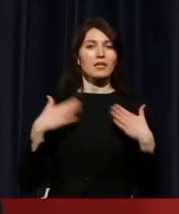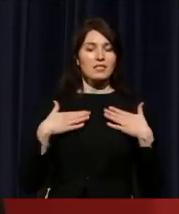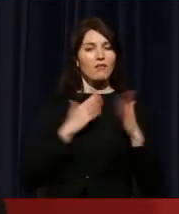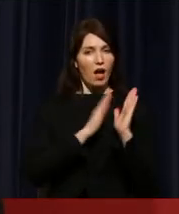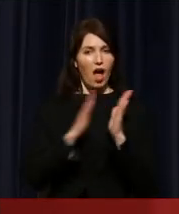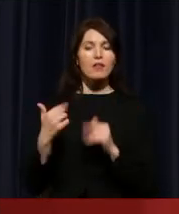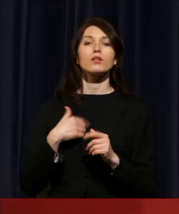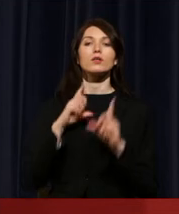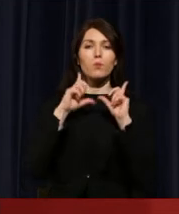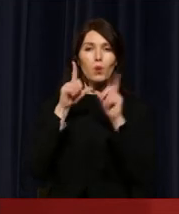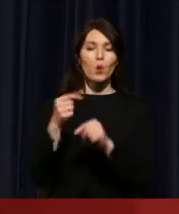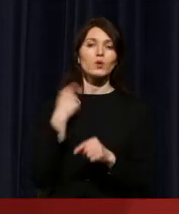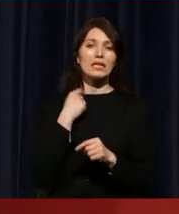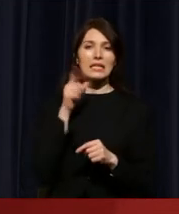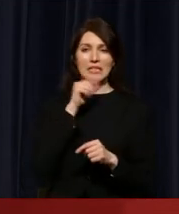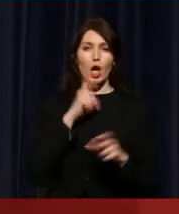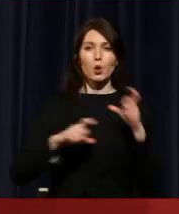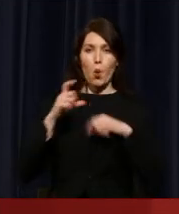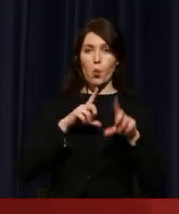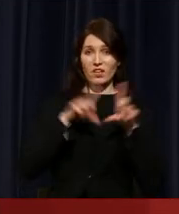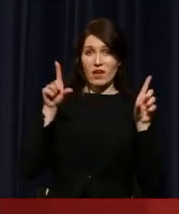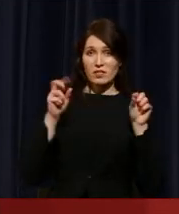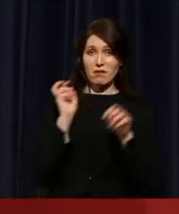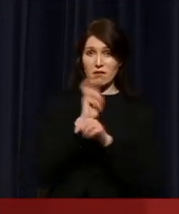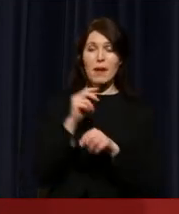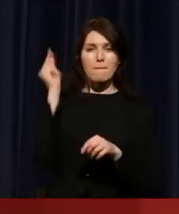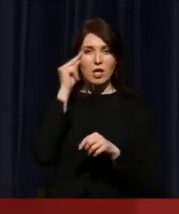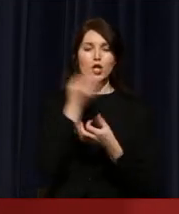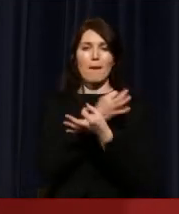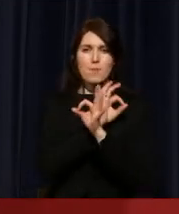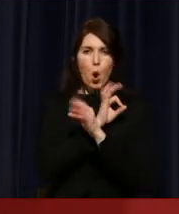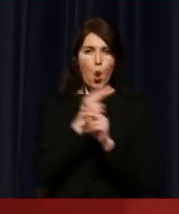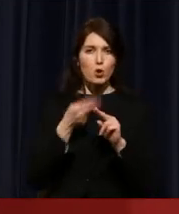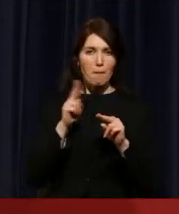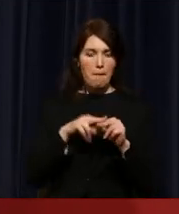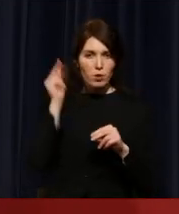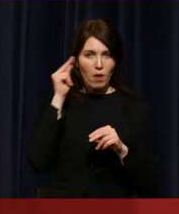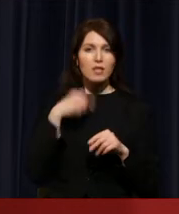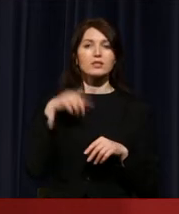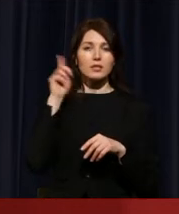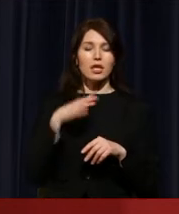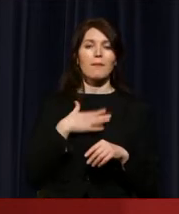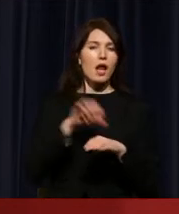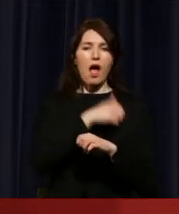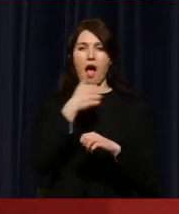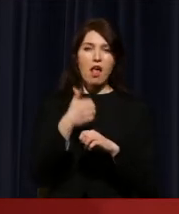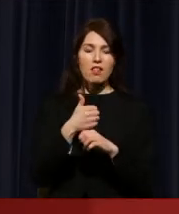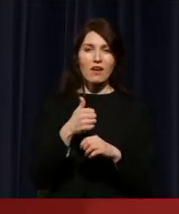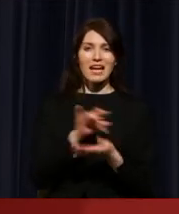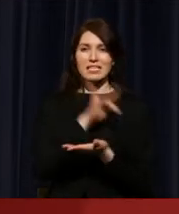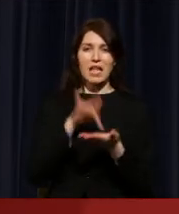gatavot, es braucu arī uz Rīgas Stradiņu universitāti mācīties bioloģiju papildus, es zināju, ka tur man tas galvenais